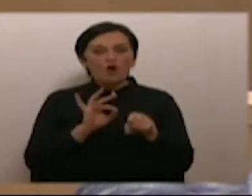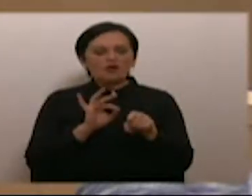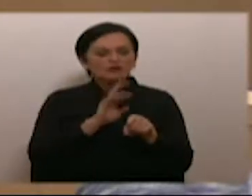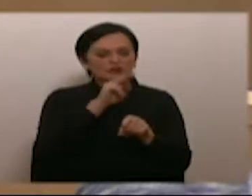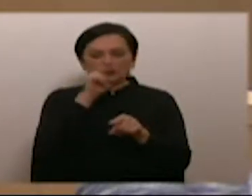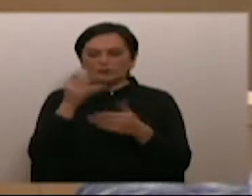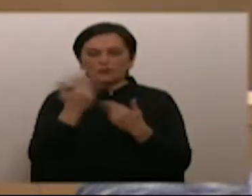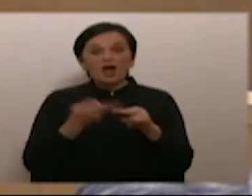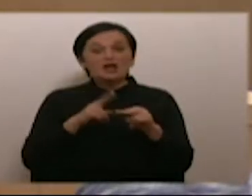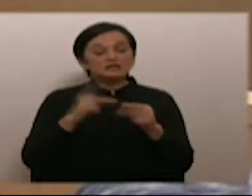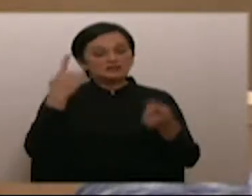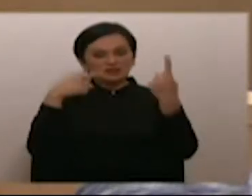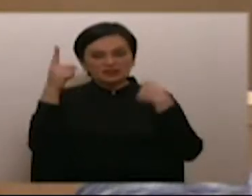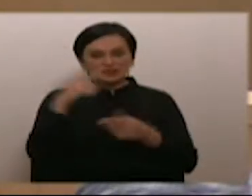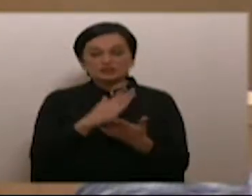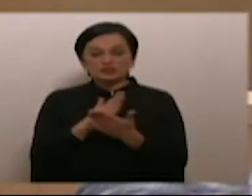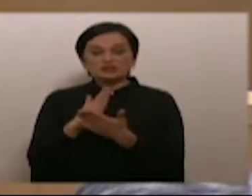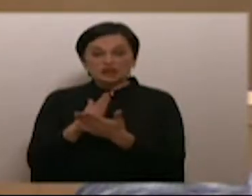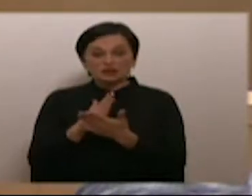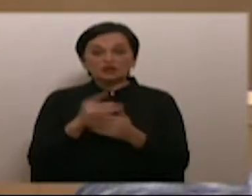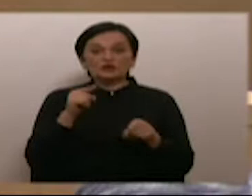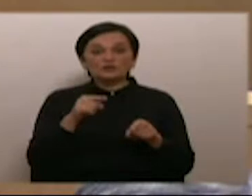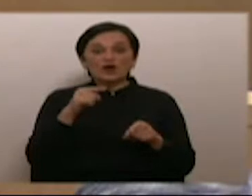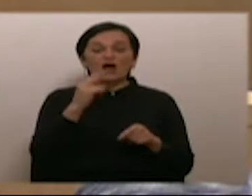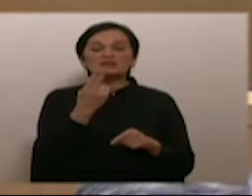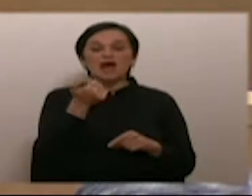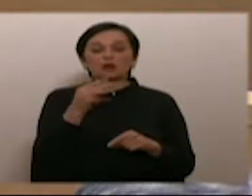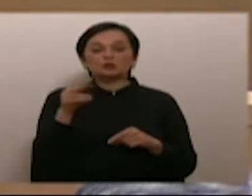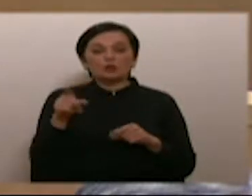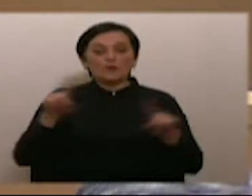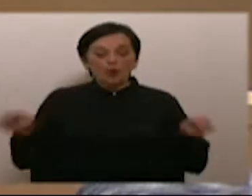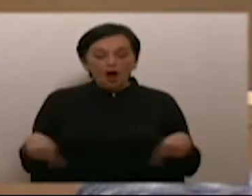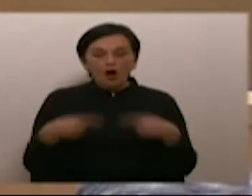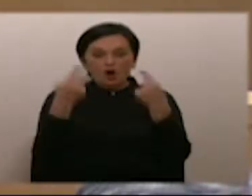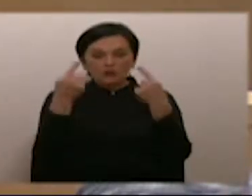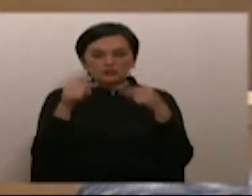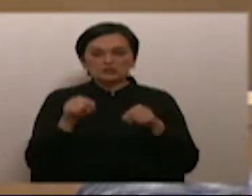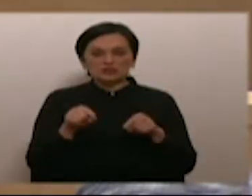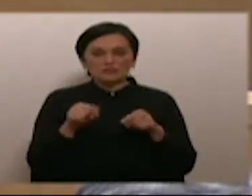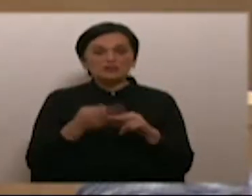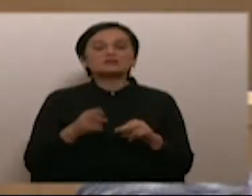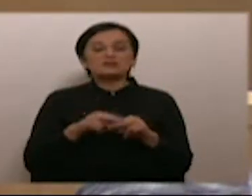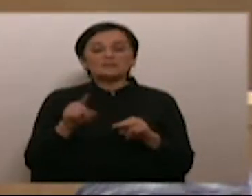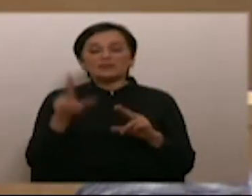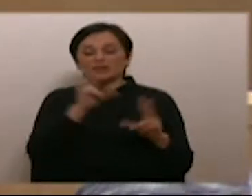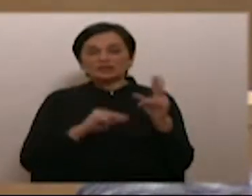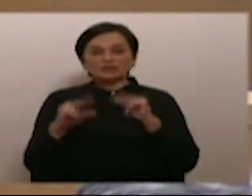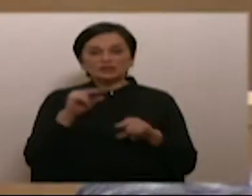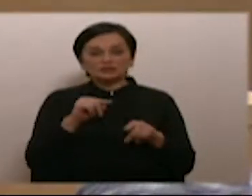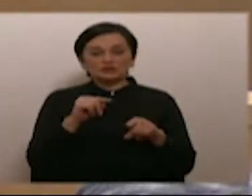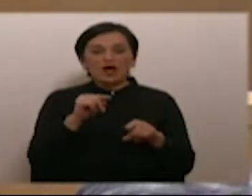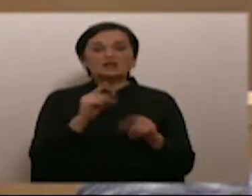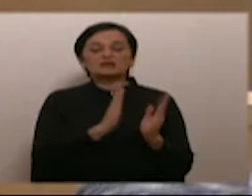ეს არის ინიციატივა, რომელიც ითვალისწინებს წყალტუბოს აღორძინებას, უპრეცედენტო აღორძინებას და ითვალისწინებს